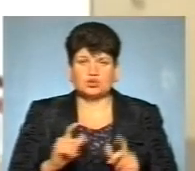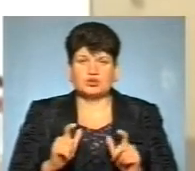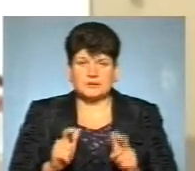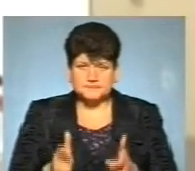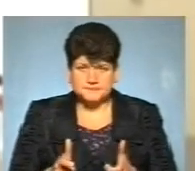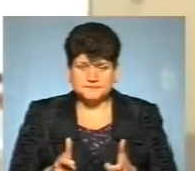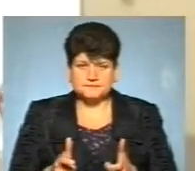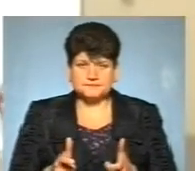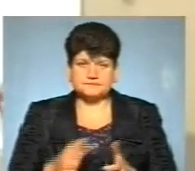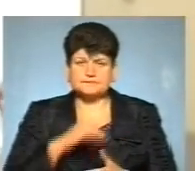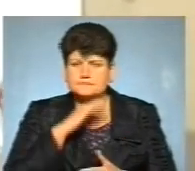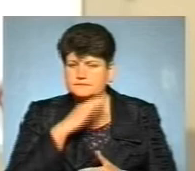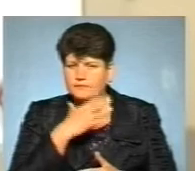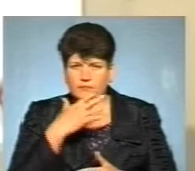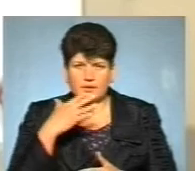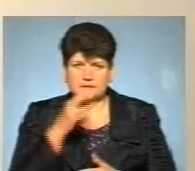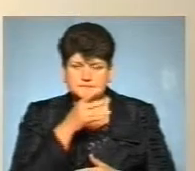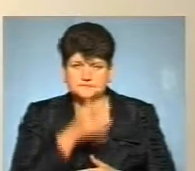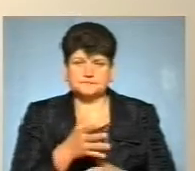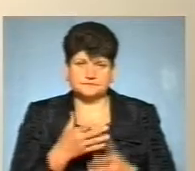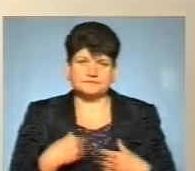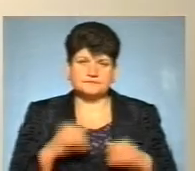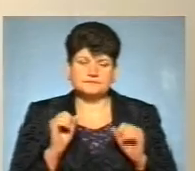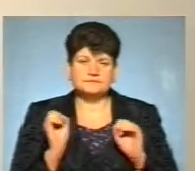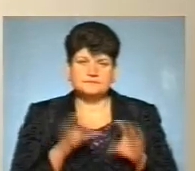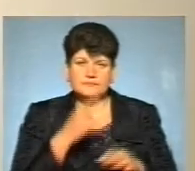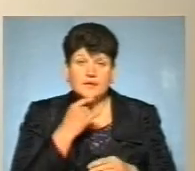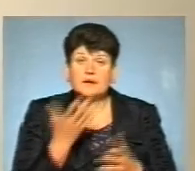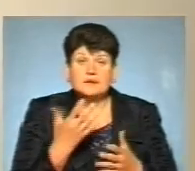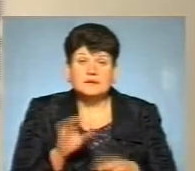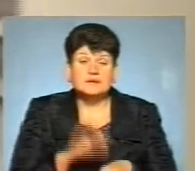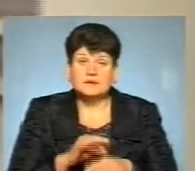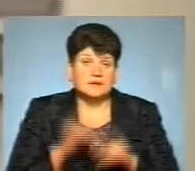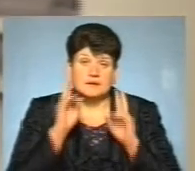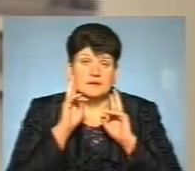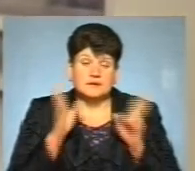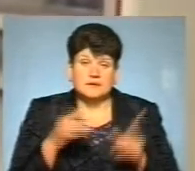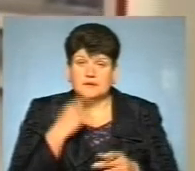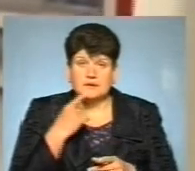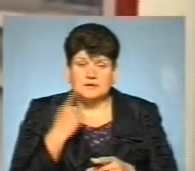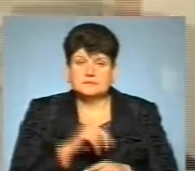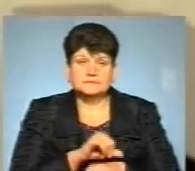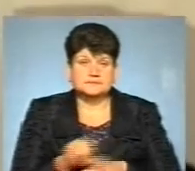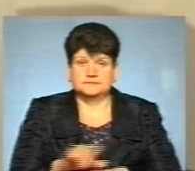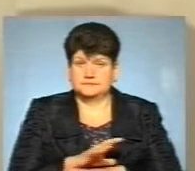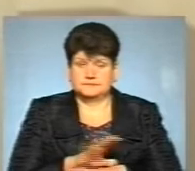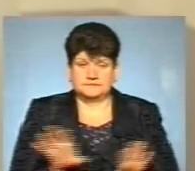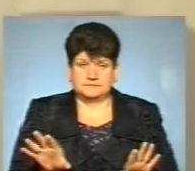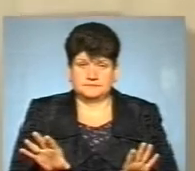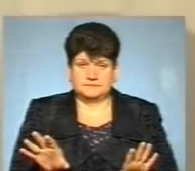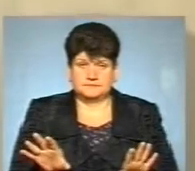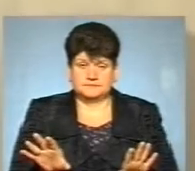вже достатньо часу здавати вже плазму. Де підхопила віруса, жінка не знає. Говорить, за кордоном не була. У